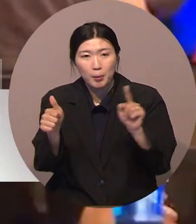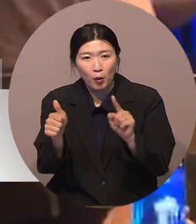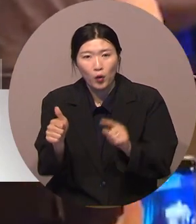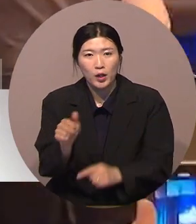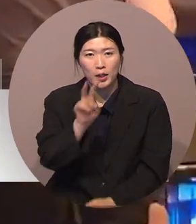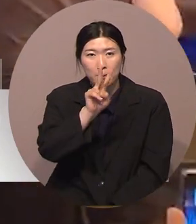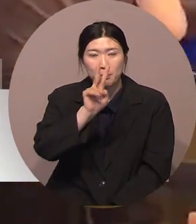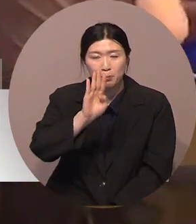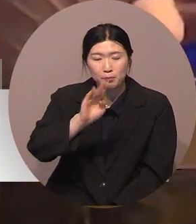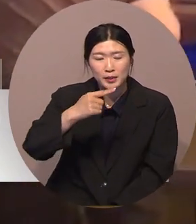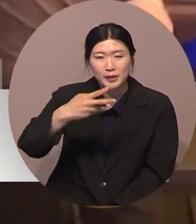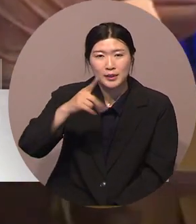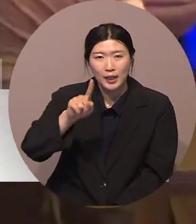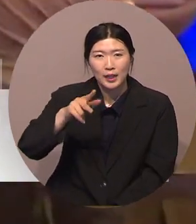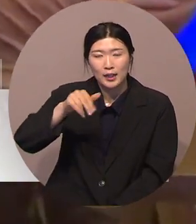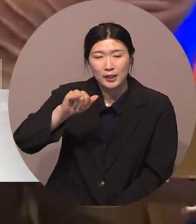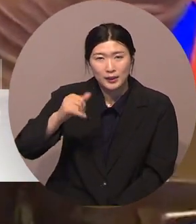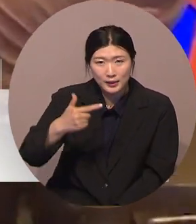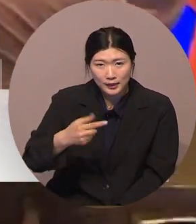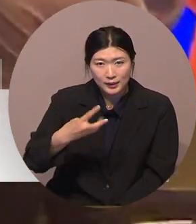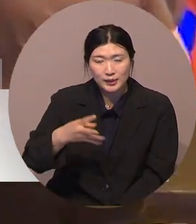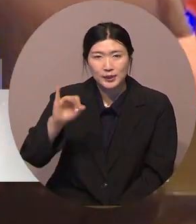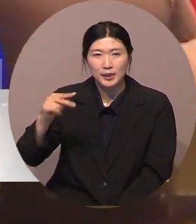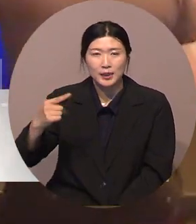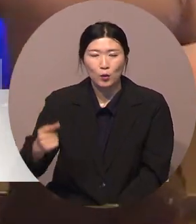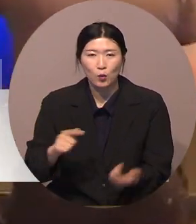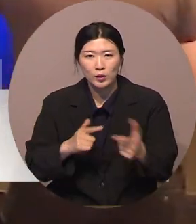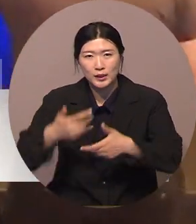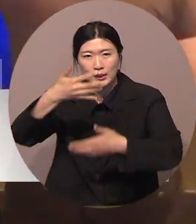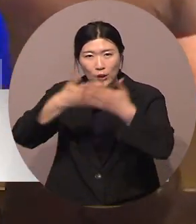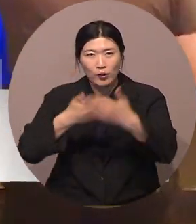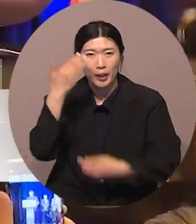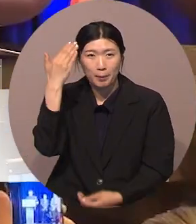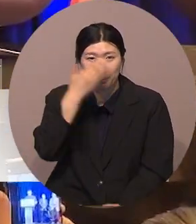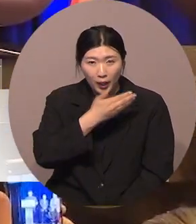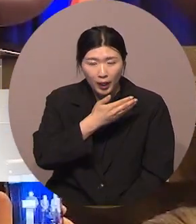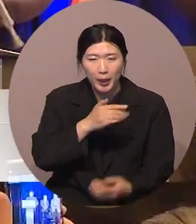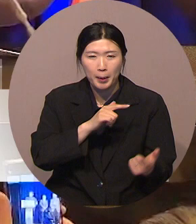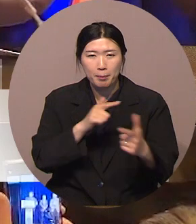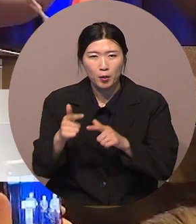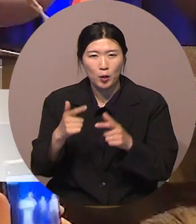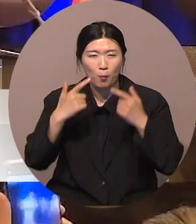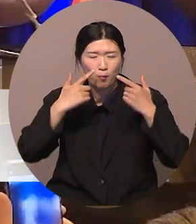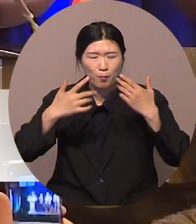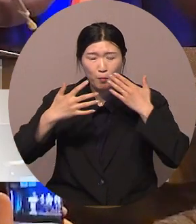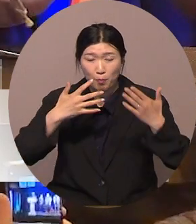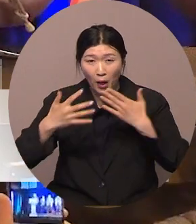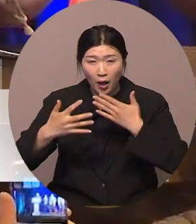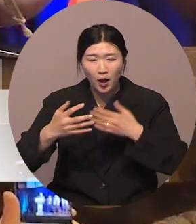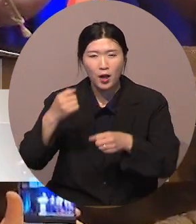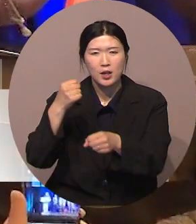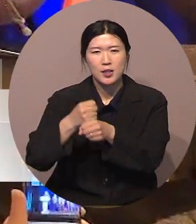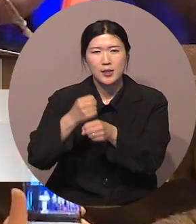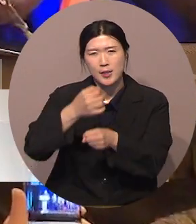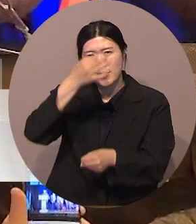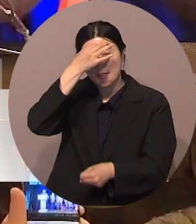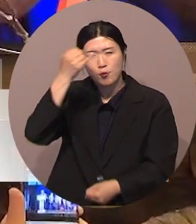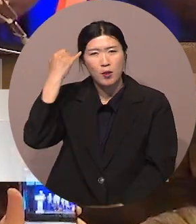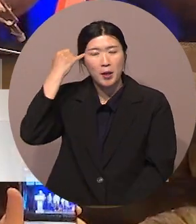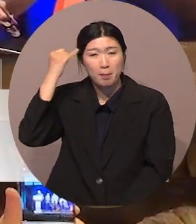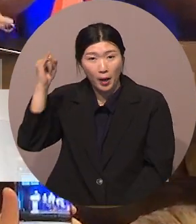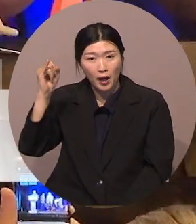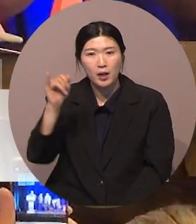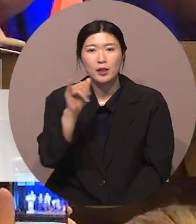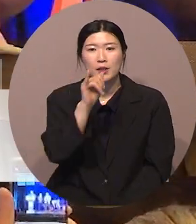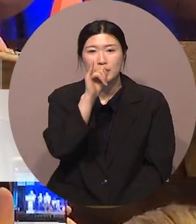브라질과 인도에서의 북미 방송 표준 기술 표준화와 채널 하나로 초고화질 방송과 이동 고화질 방송을 동시에